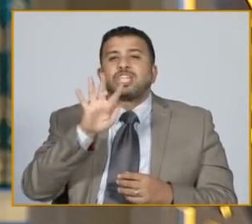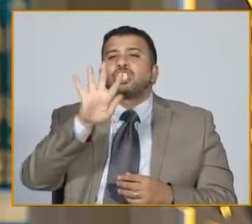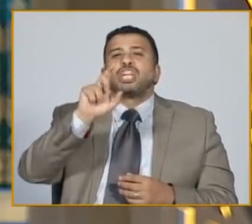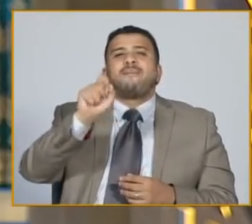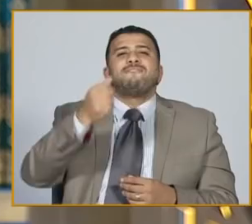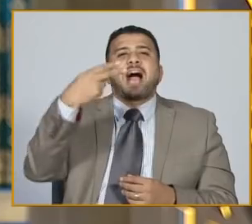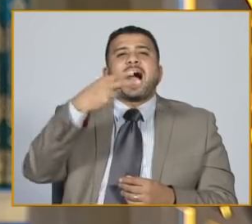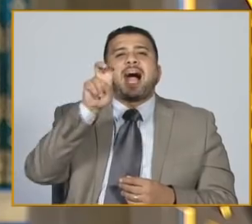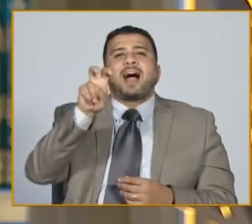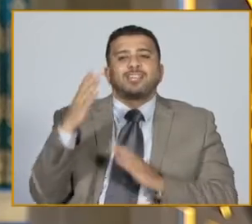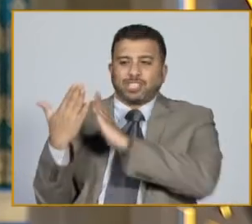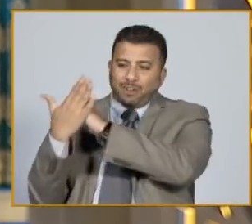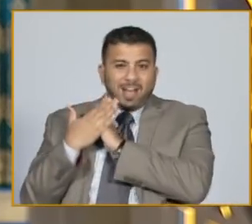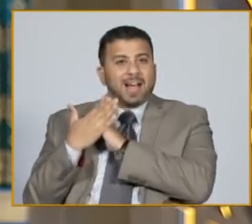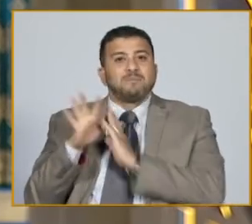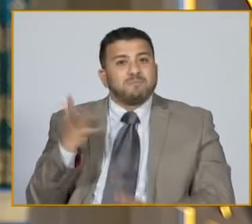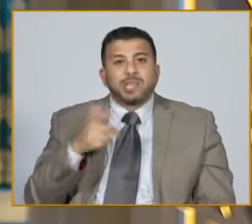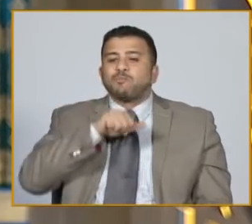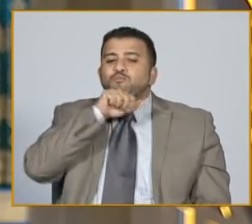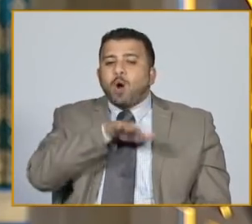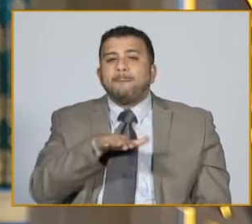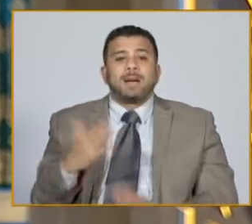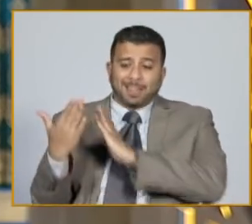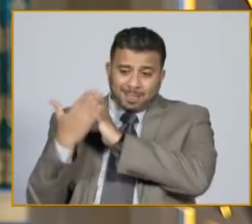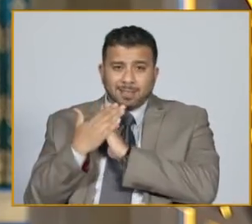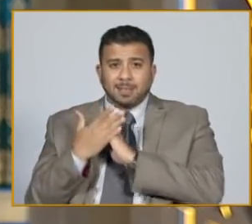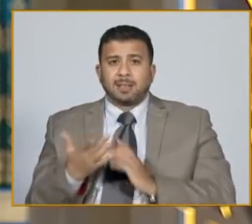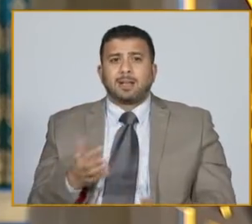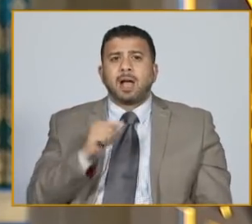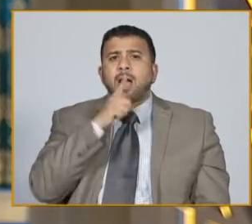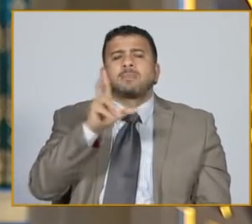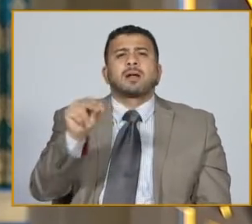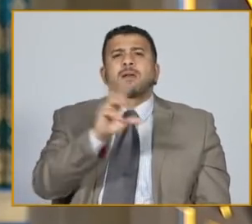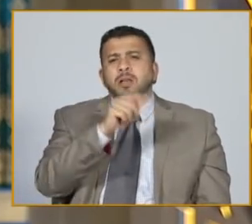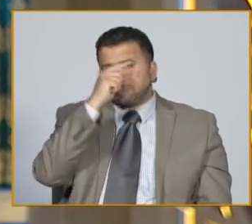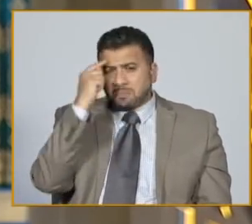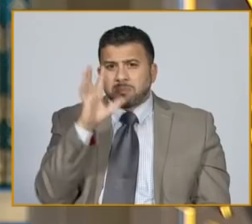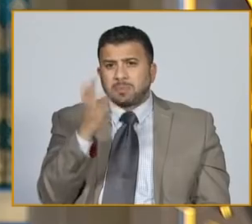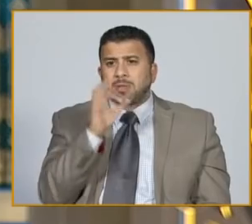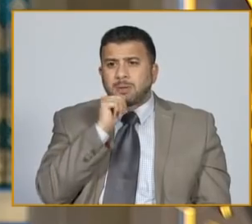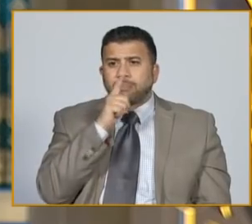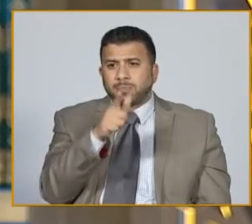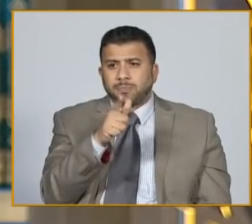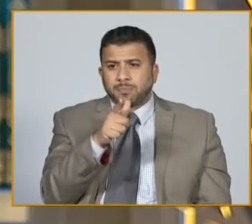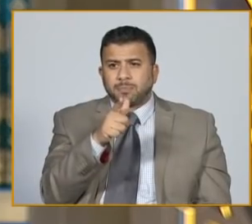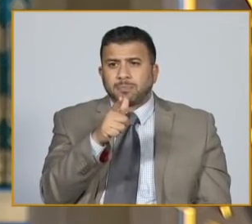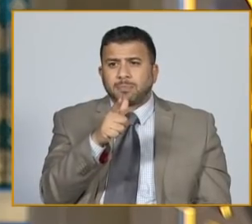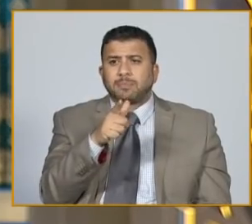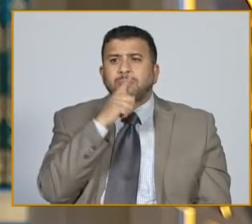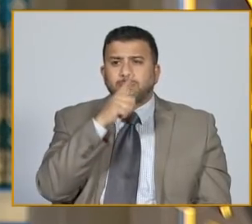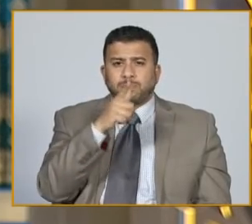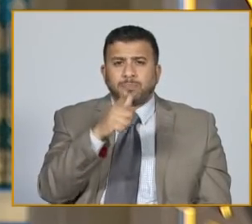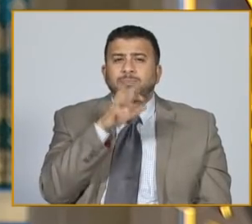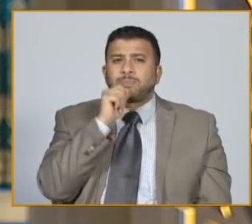في مسألة المصالح والمنافع إذا اجتمعت تحصل جميعا، إذا اجتمعت تحصل